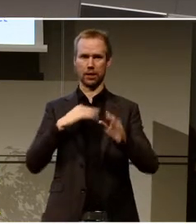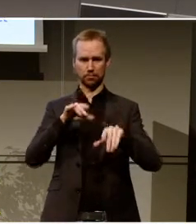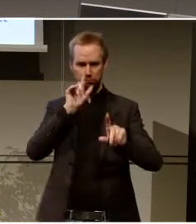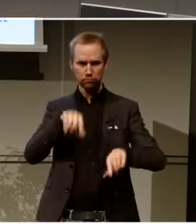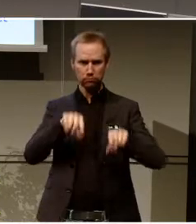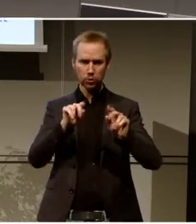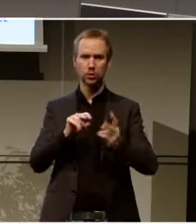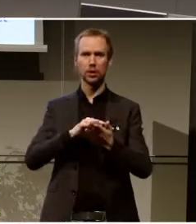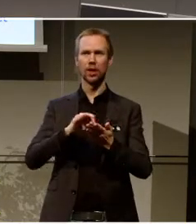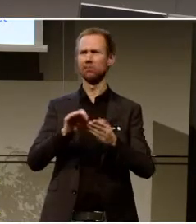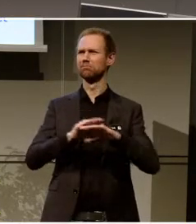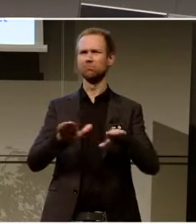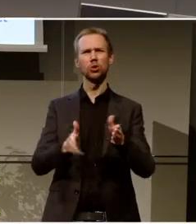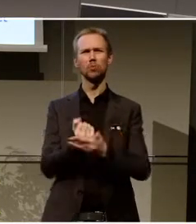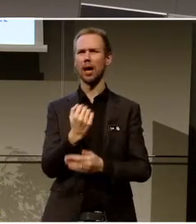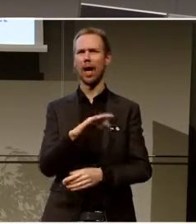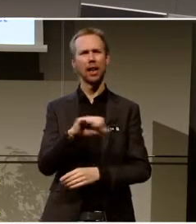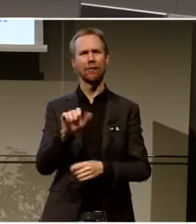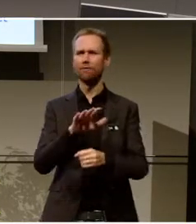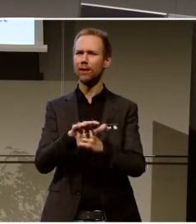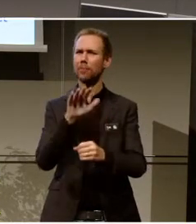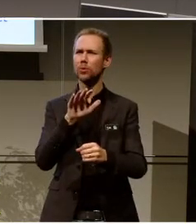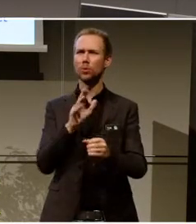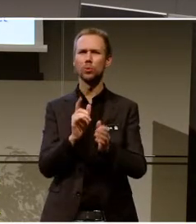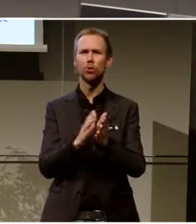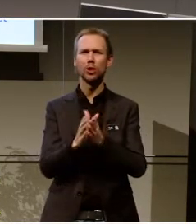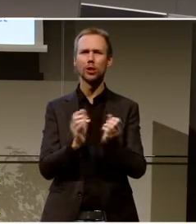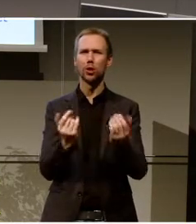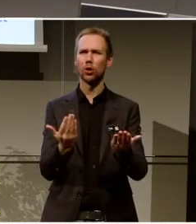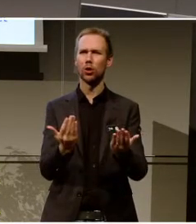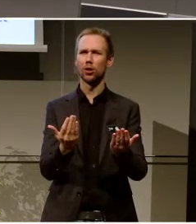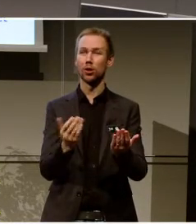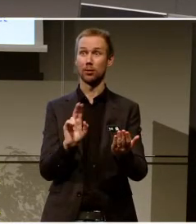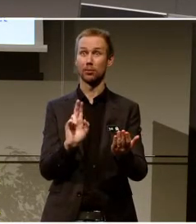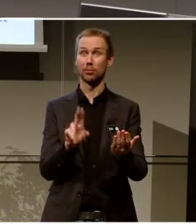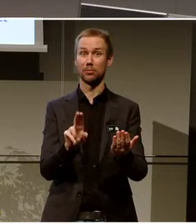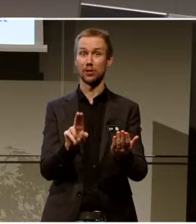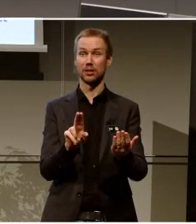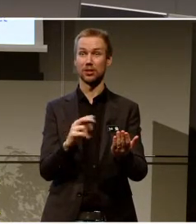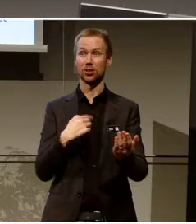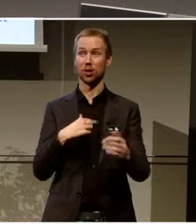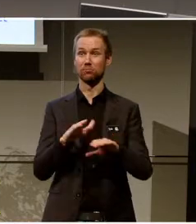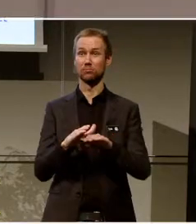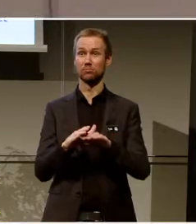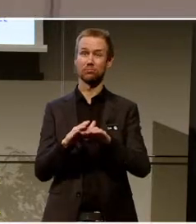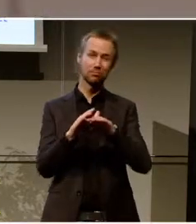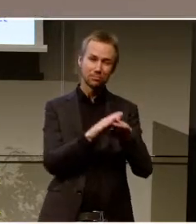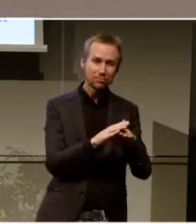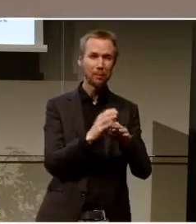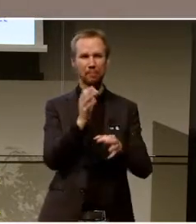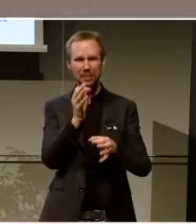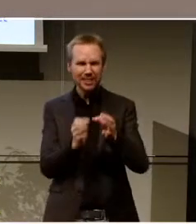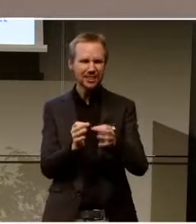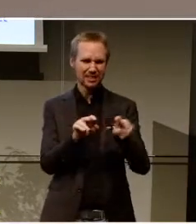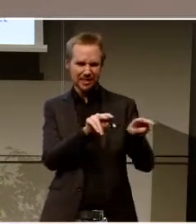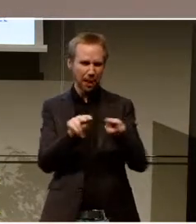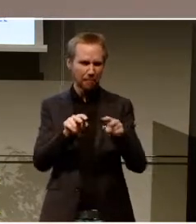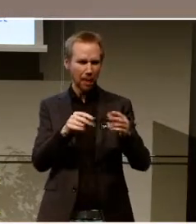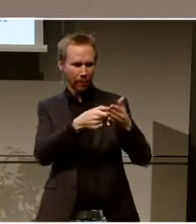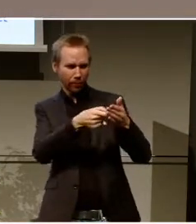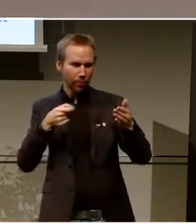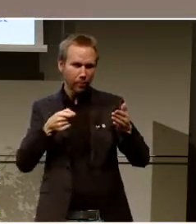inte prata om alla de här 15 utmaningarna idag. Jag tänker faktiskt inte prata om någon av utmaningarna precis som de beskrivs i lägesbilden heller. Utan är det så